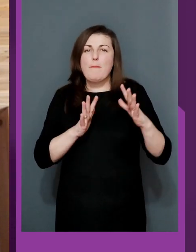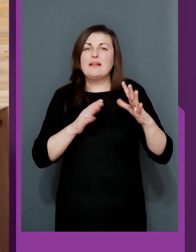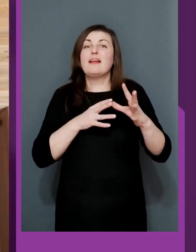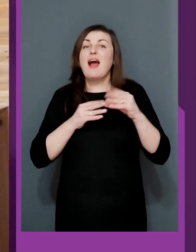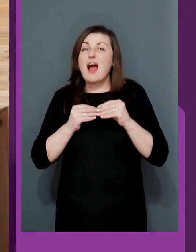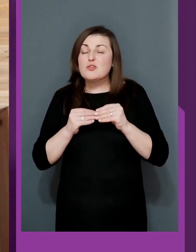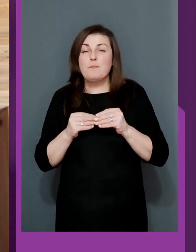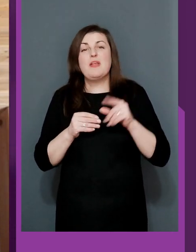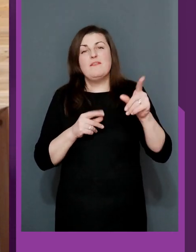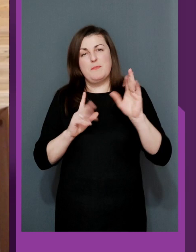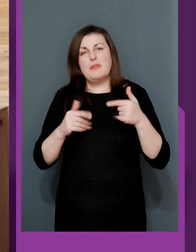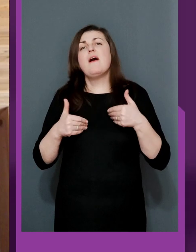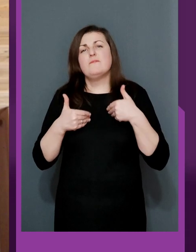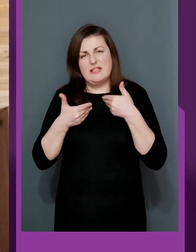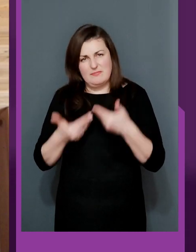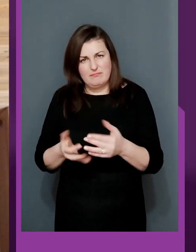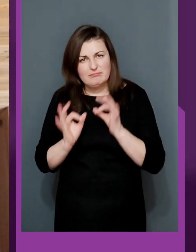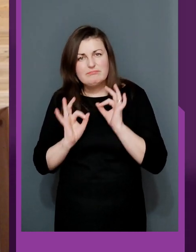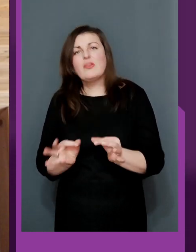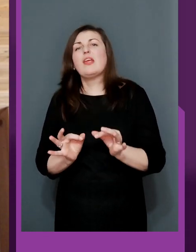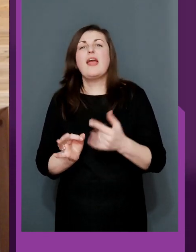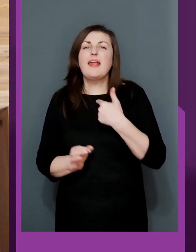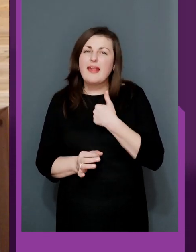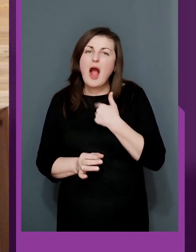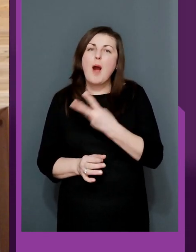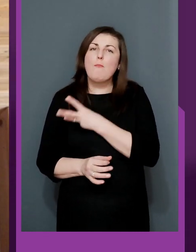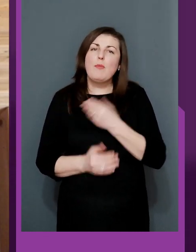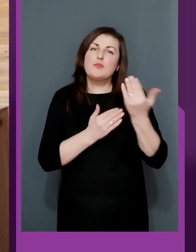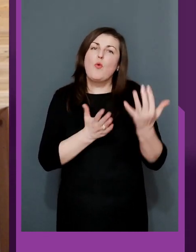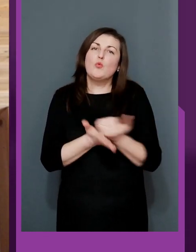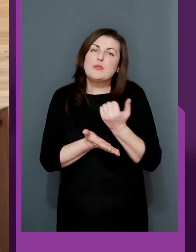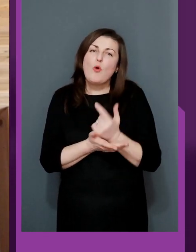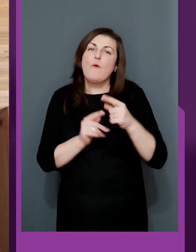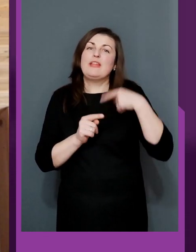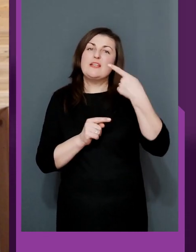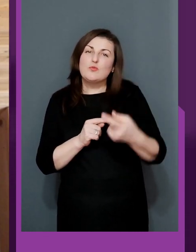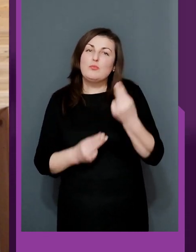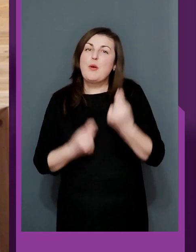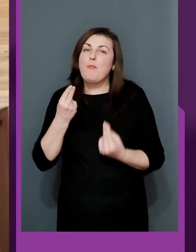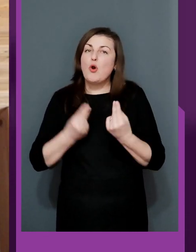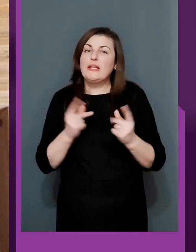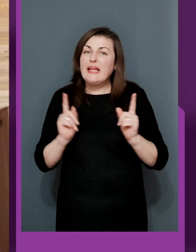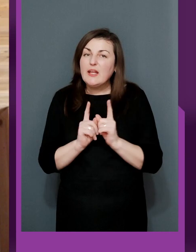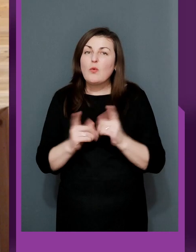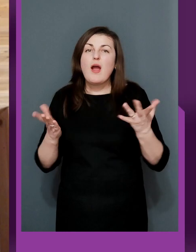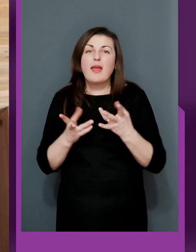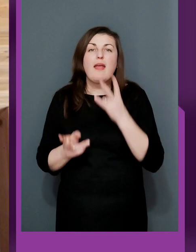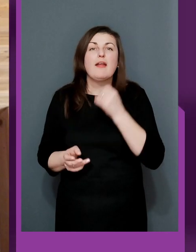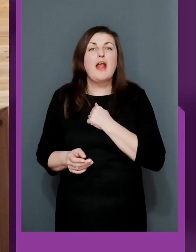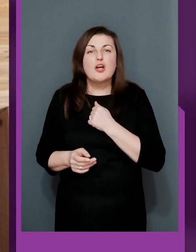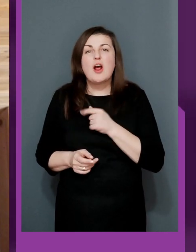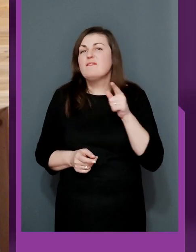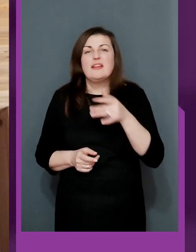разом звичайно Він він мене привітав Я побажав йому успіху в наступному поєдинку який на